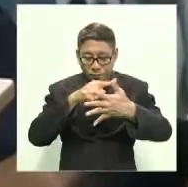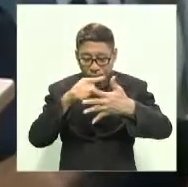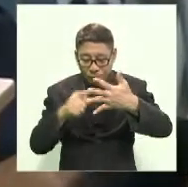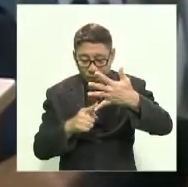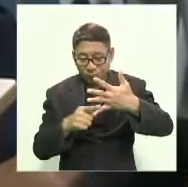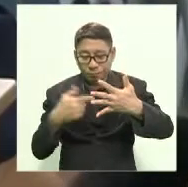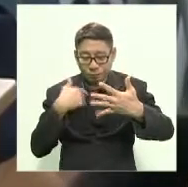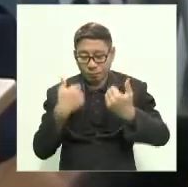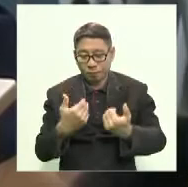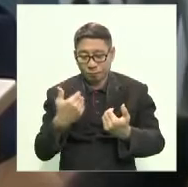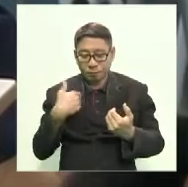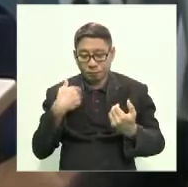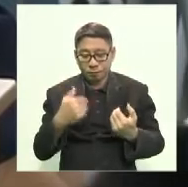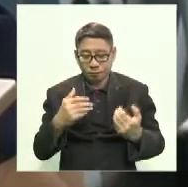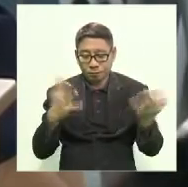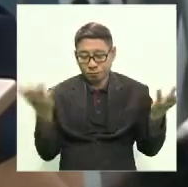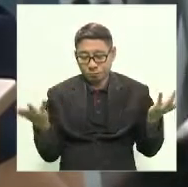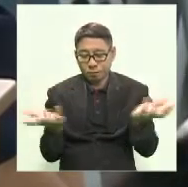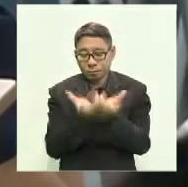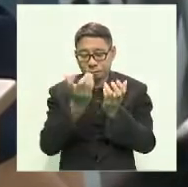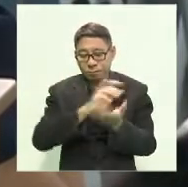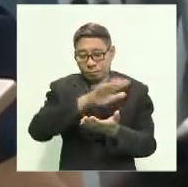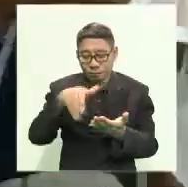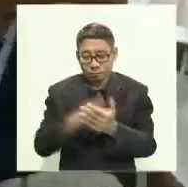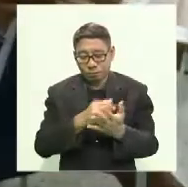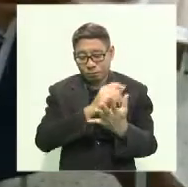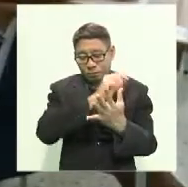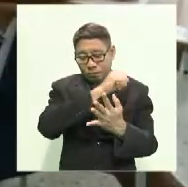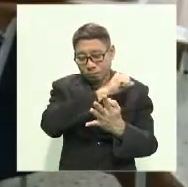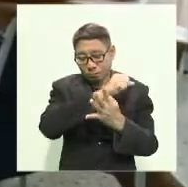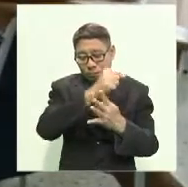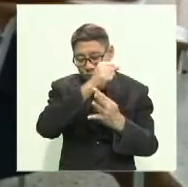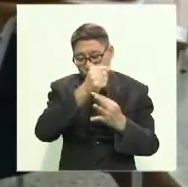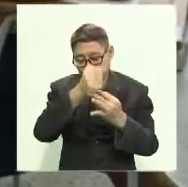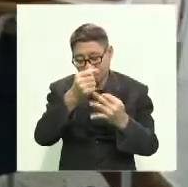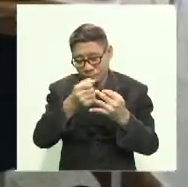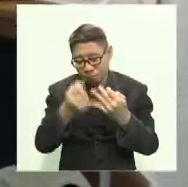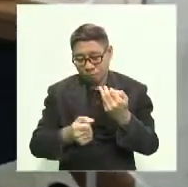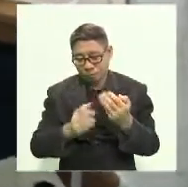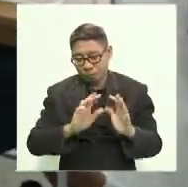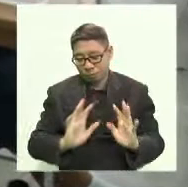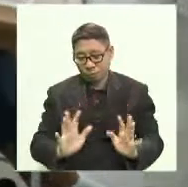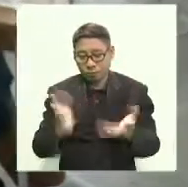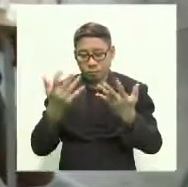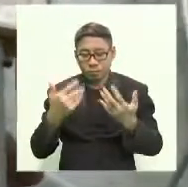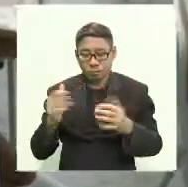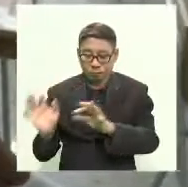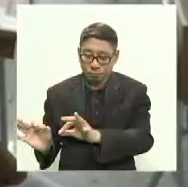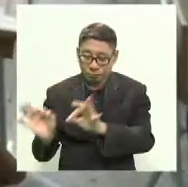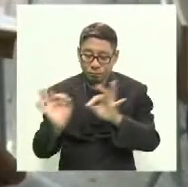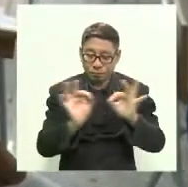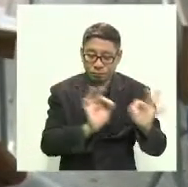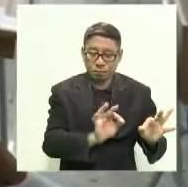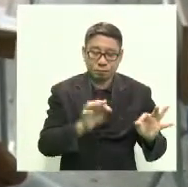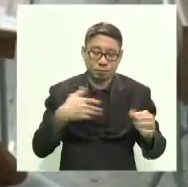คือมันจะก็ทีนี้มันจะกลายเป็นโดมิโนไปเลยกระทบ1ยันถึง5เลยนะฮะเขาก็เลยต้องจำเป็นที่จะต้องเลื่อนขึ้นมา